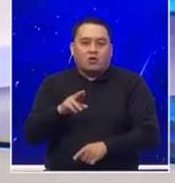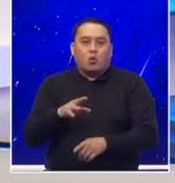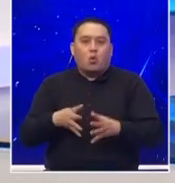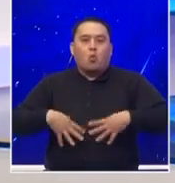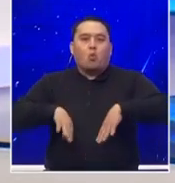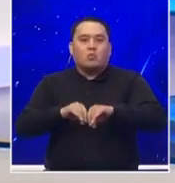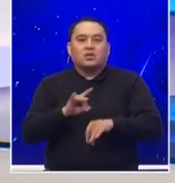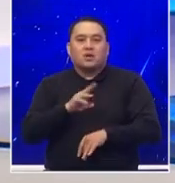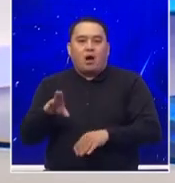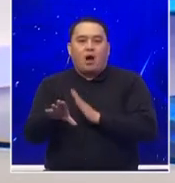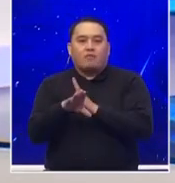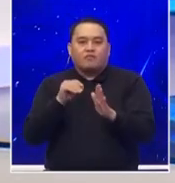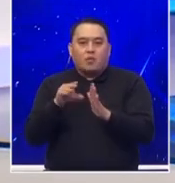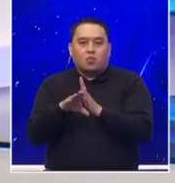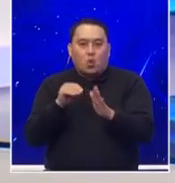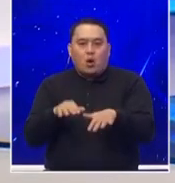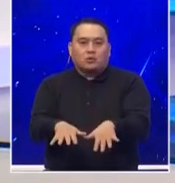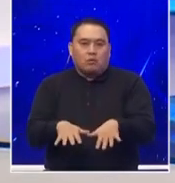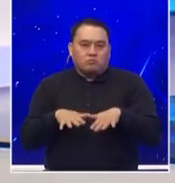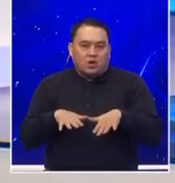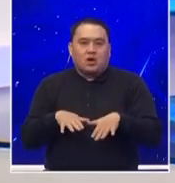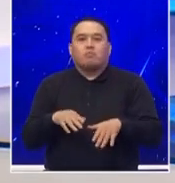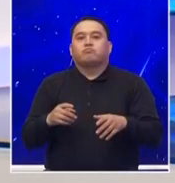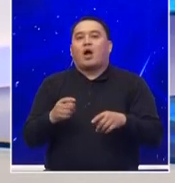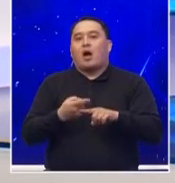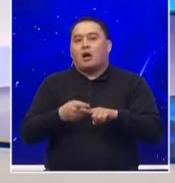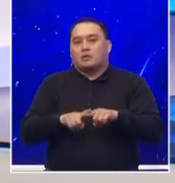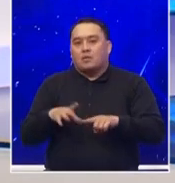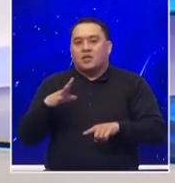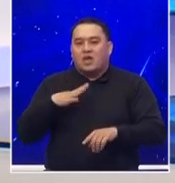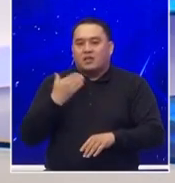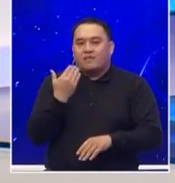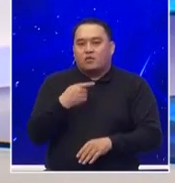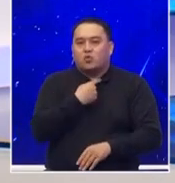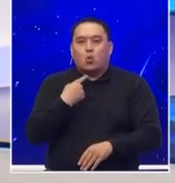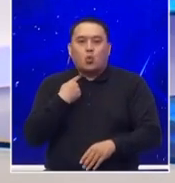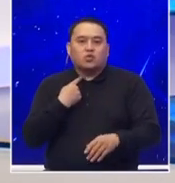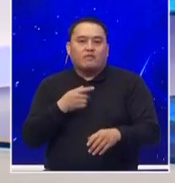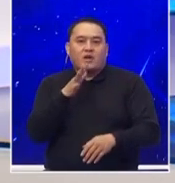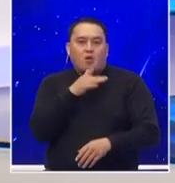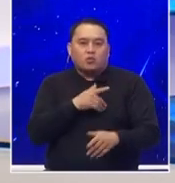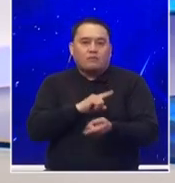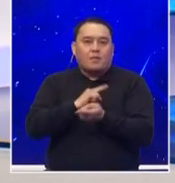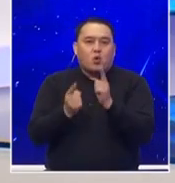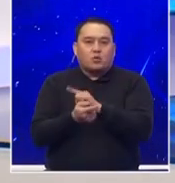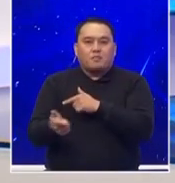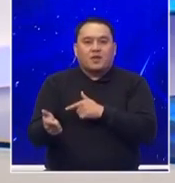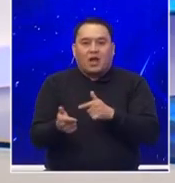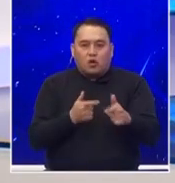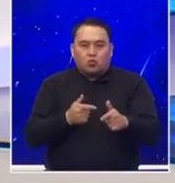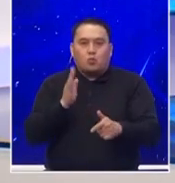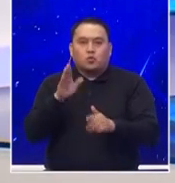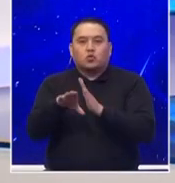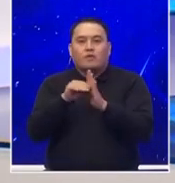общие республиканские выборы в депутаты Маслихата и Мажилиса парламента. Насколько Талдыкорган в период пандемии подготовлен к